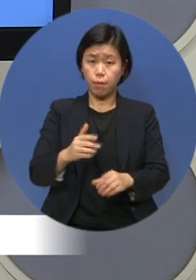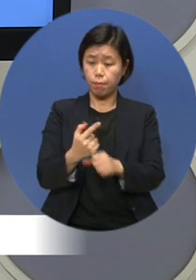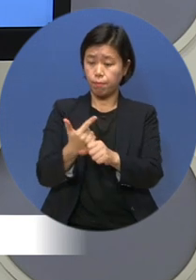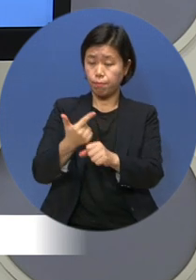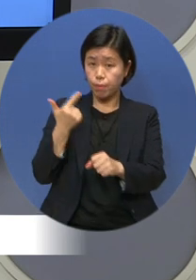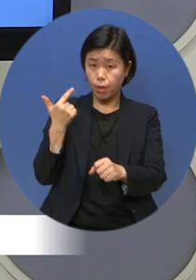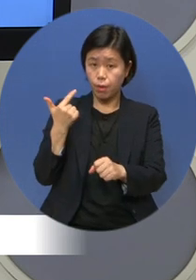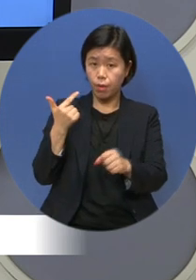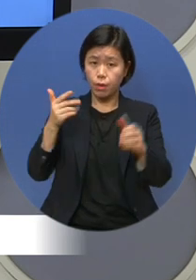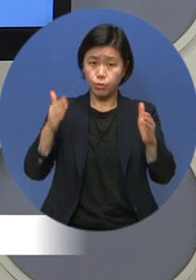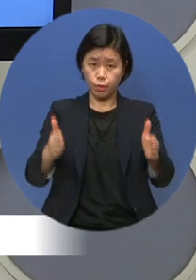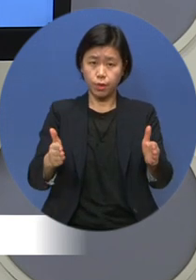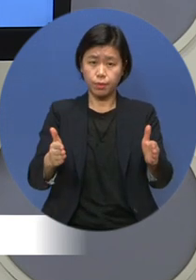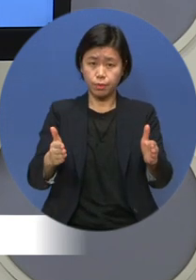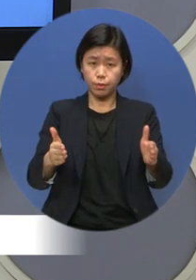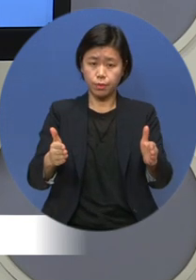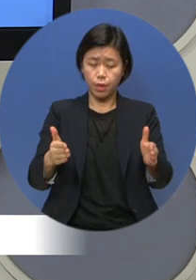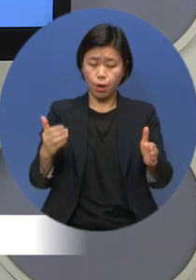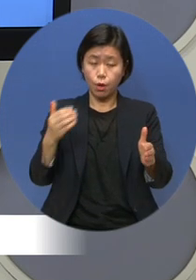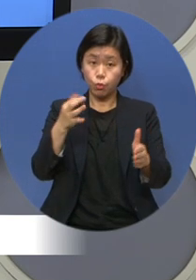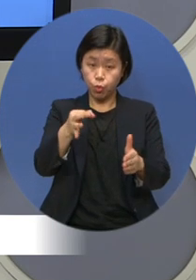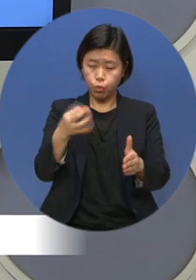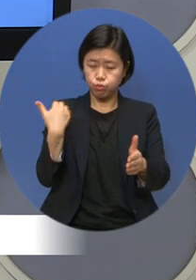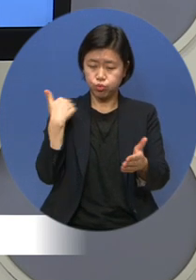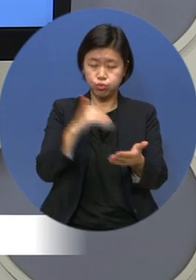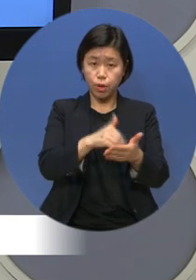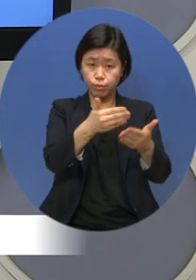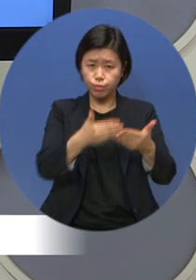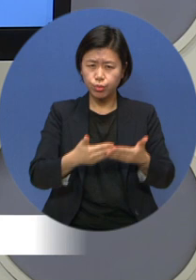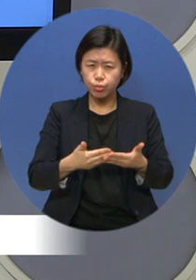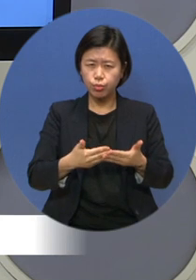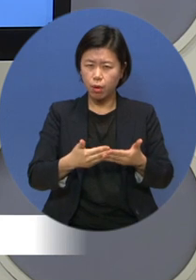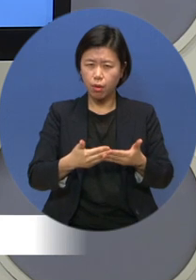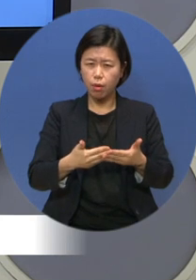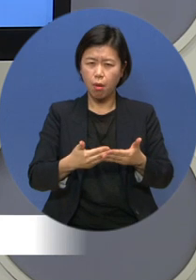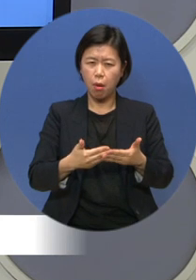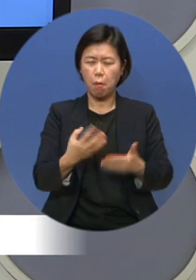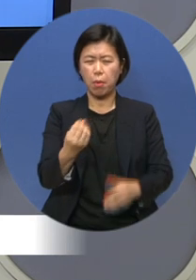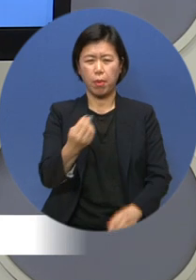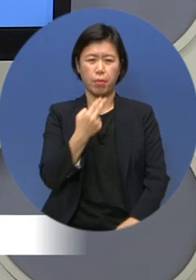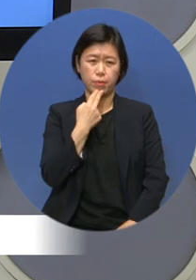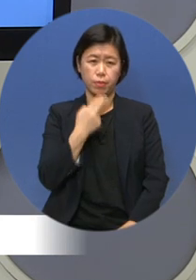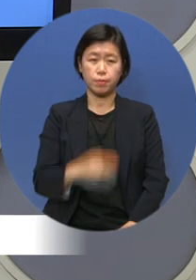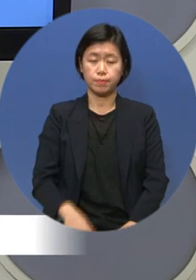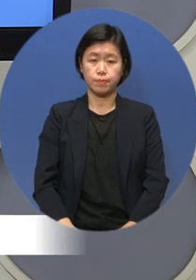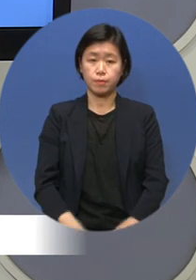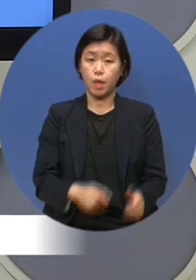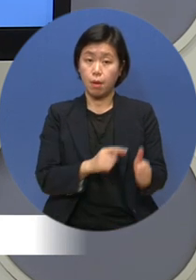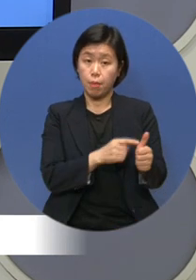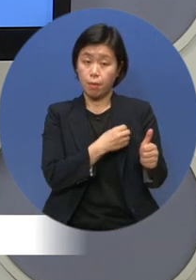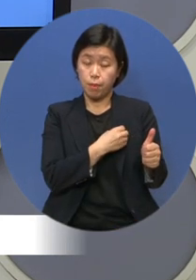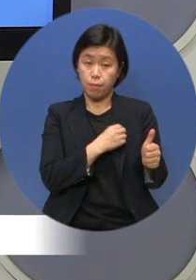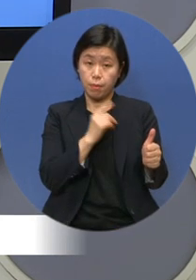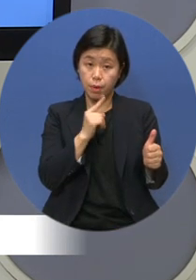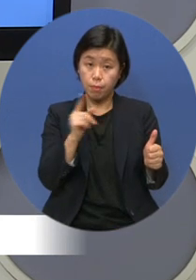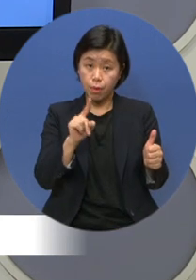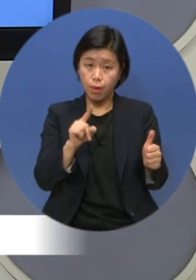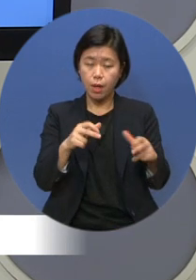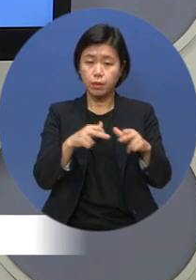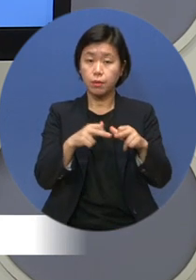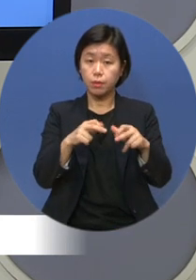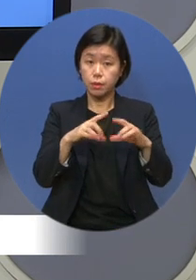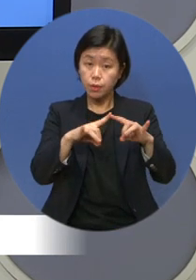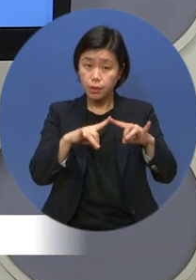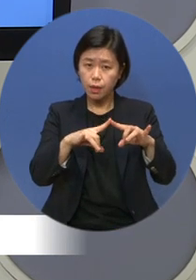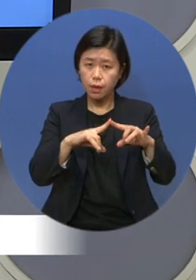율은 54% 에 그치고 있는 것으로 밝혀졌는데요 이 의원은 전자바우처 부정수급 으로 인한 피해는